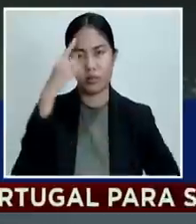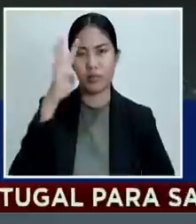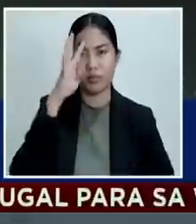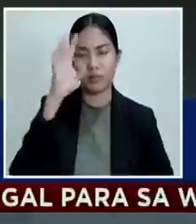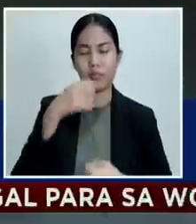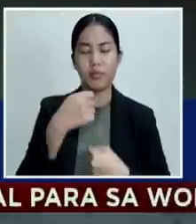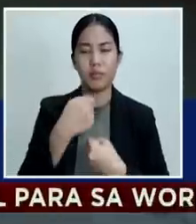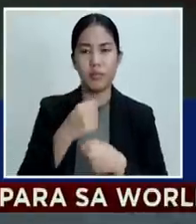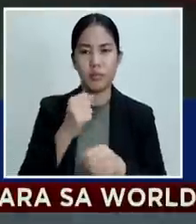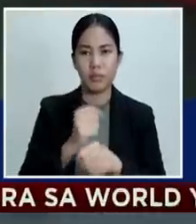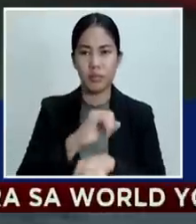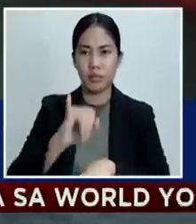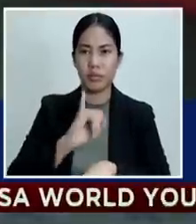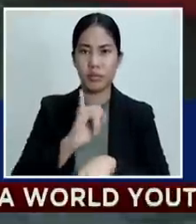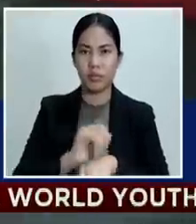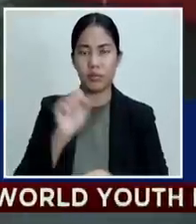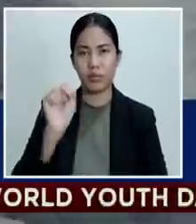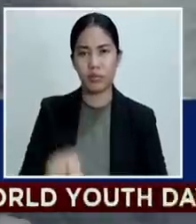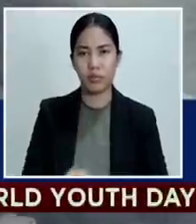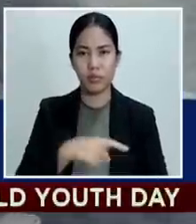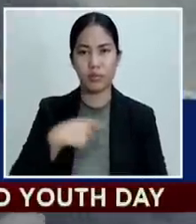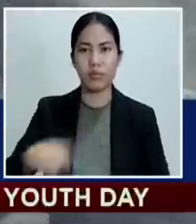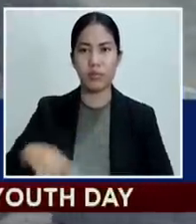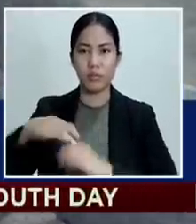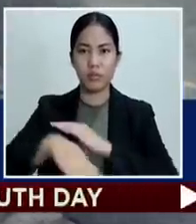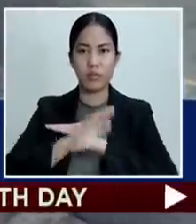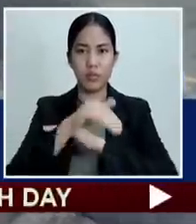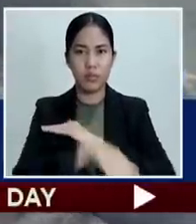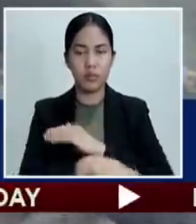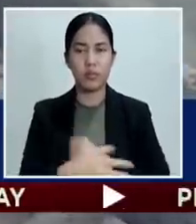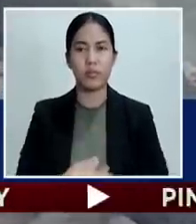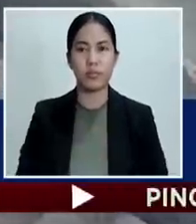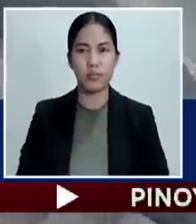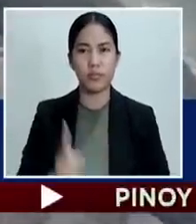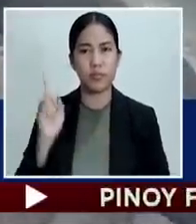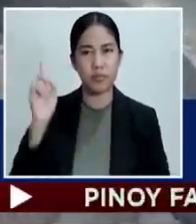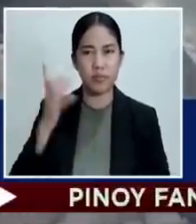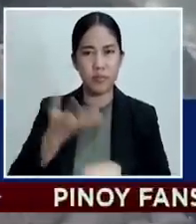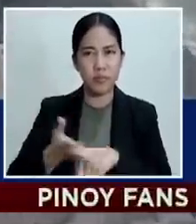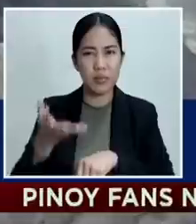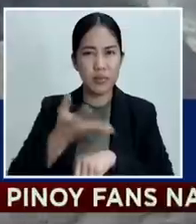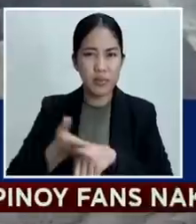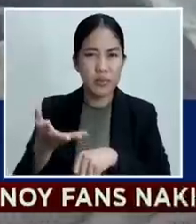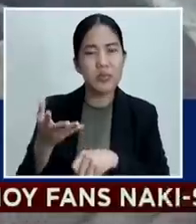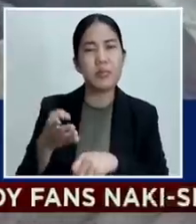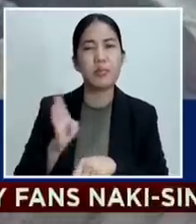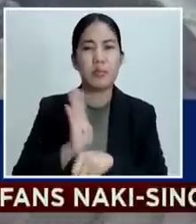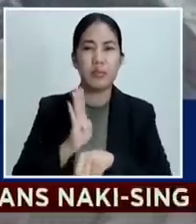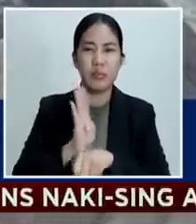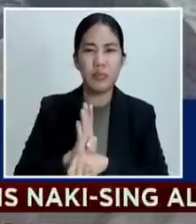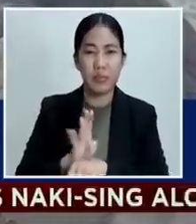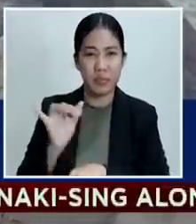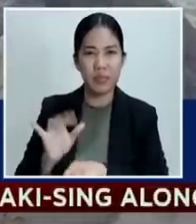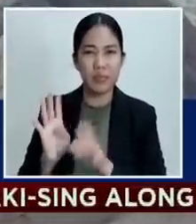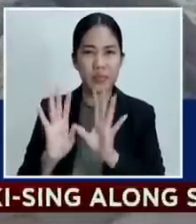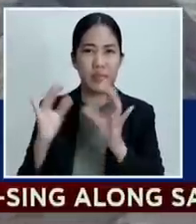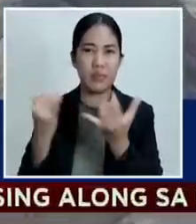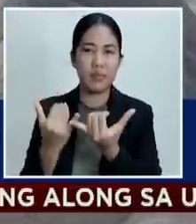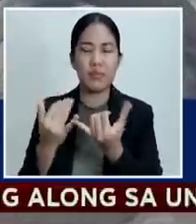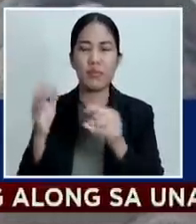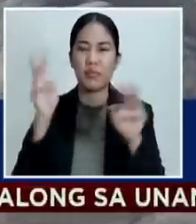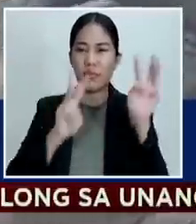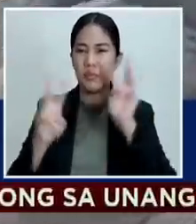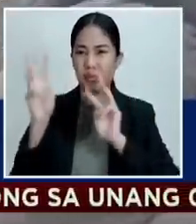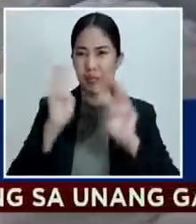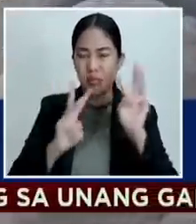at Asian Development Bank, sangkot sa mapalinlang na pagninegosyo ang kumpanya. Nangangamba rin ang